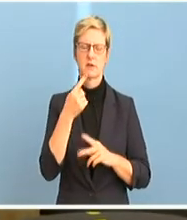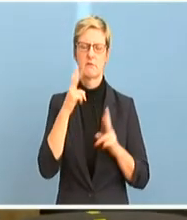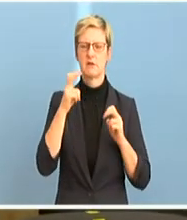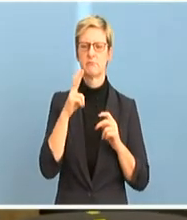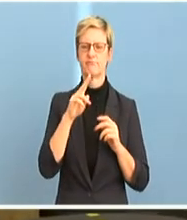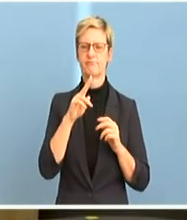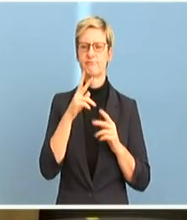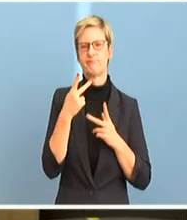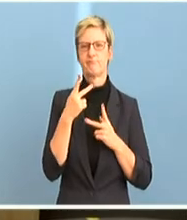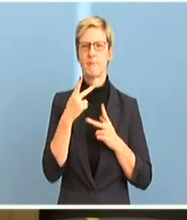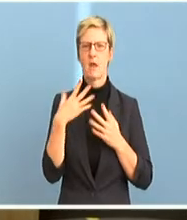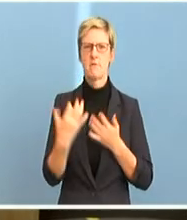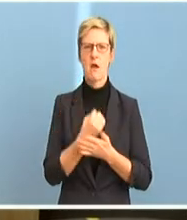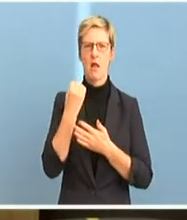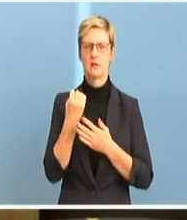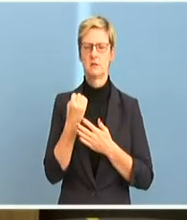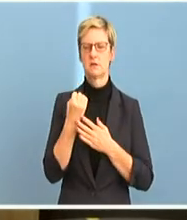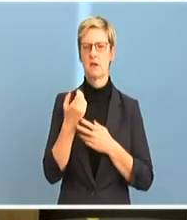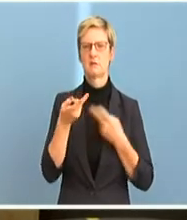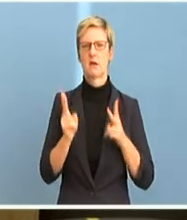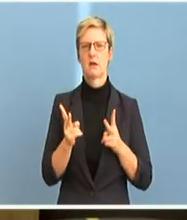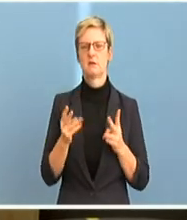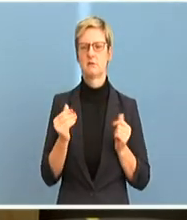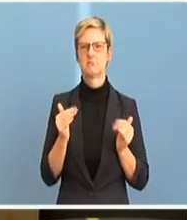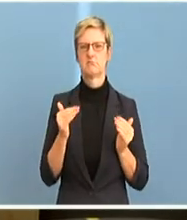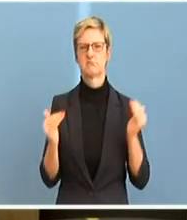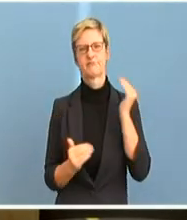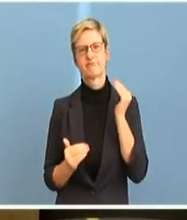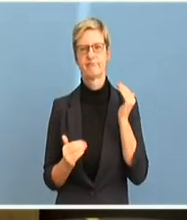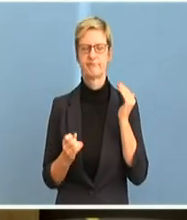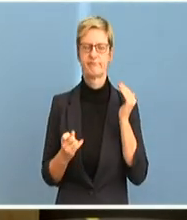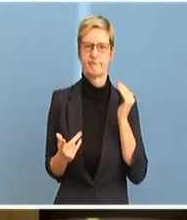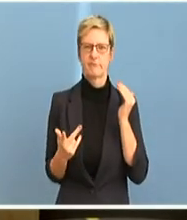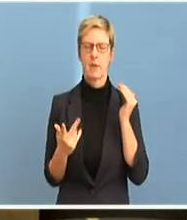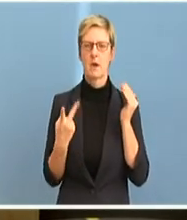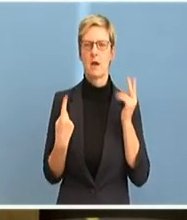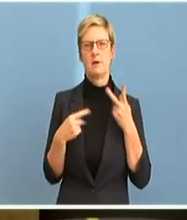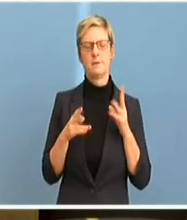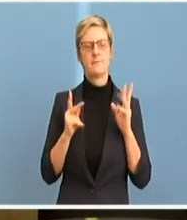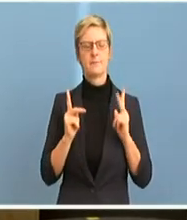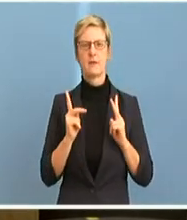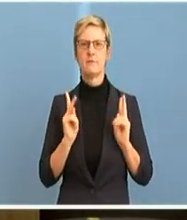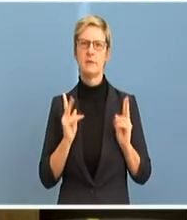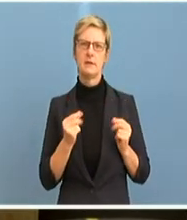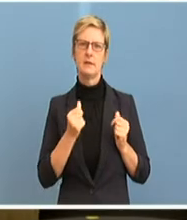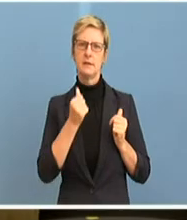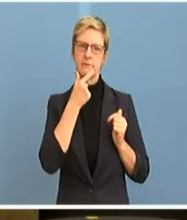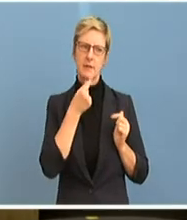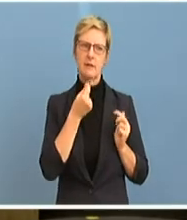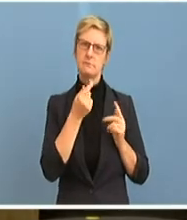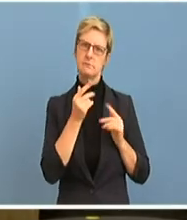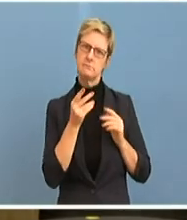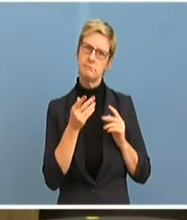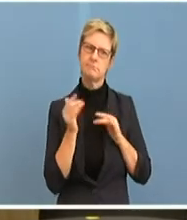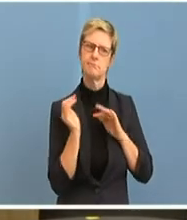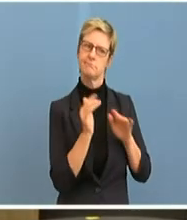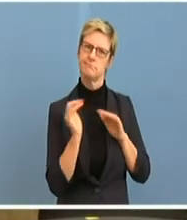sind, dieser Geist, den möchten Sie dann nicht austreiben?